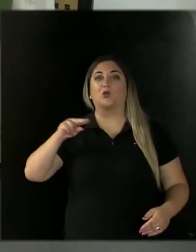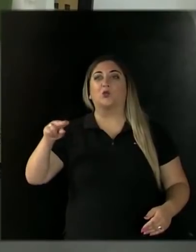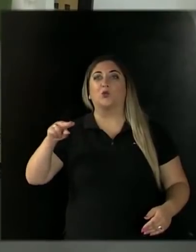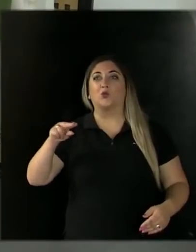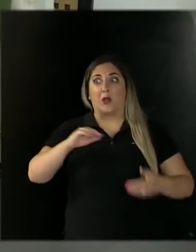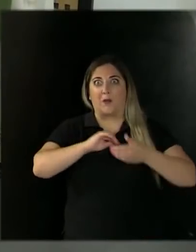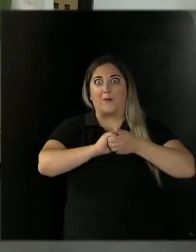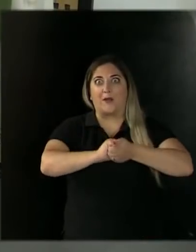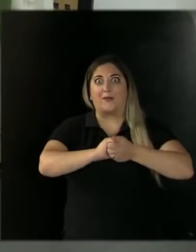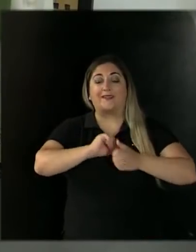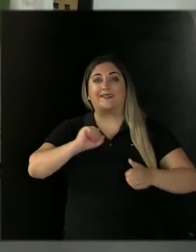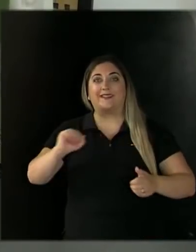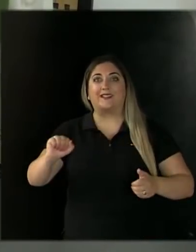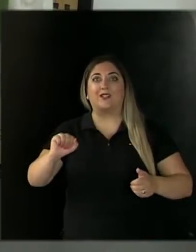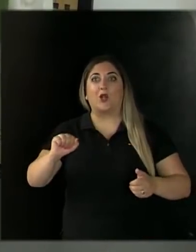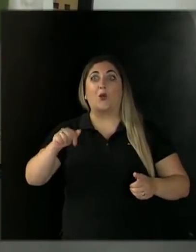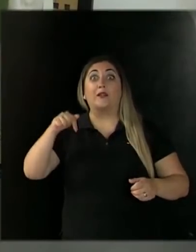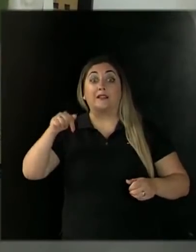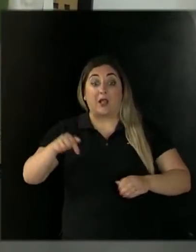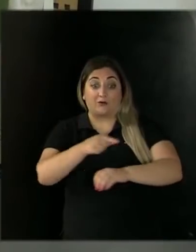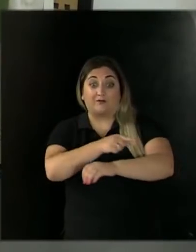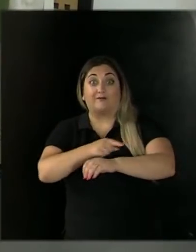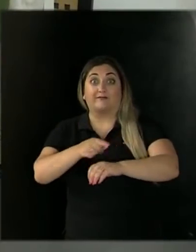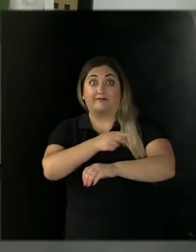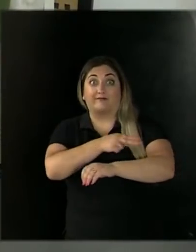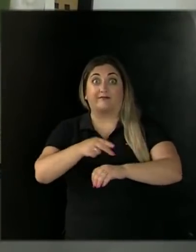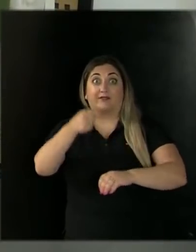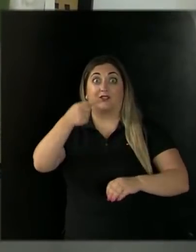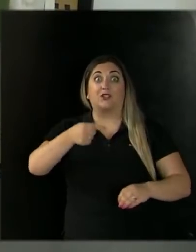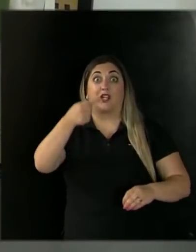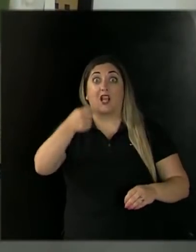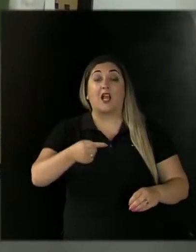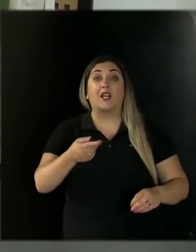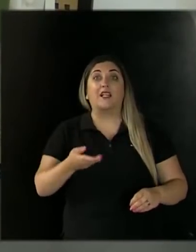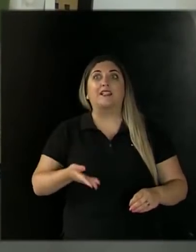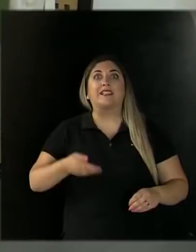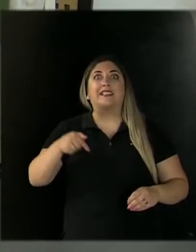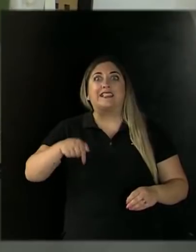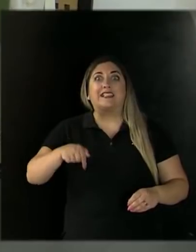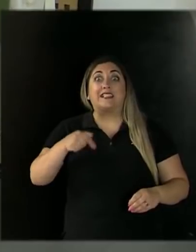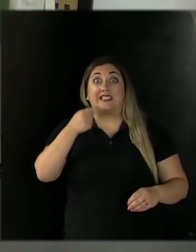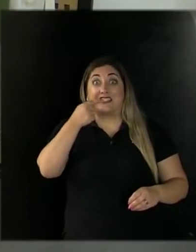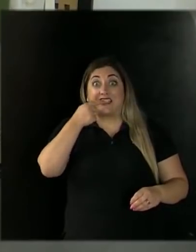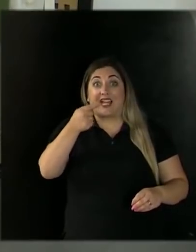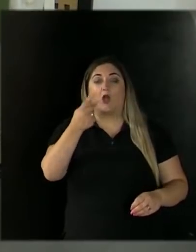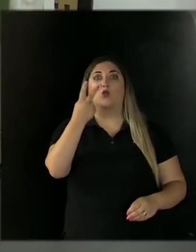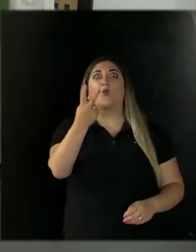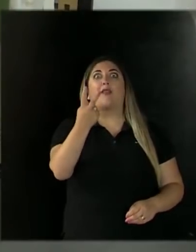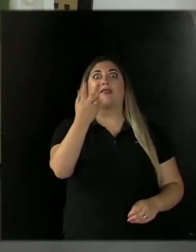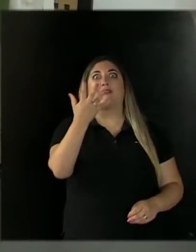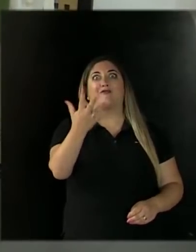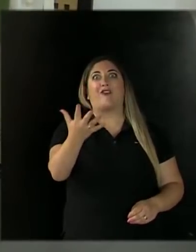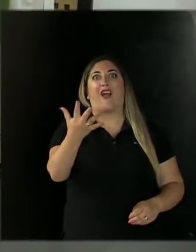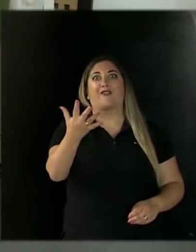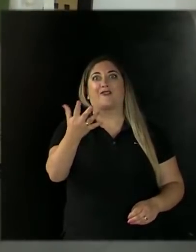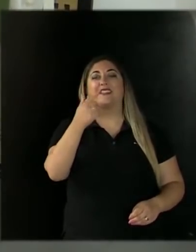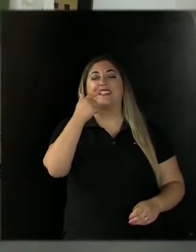li f'dawn il-ġimgħat u f'dawn il-ġranet jalqu 25 sena